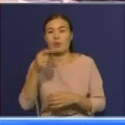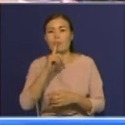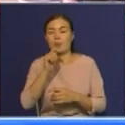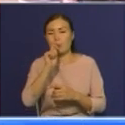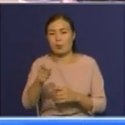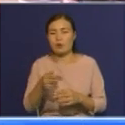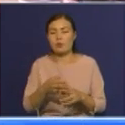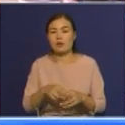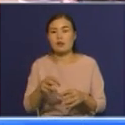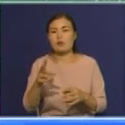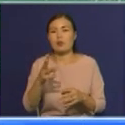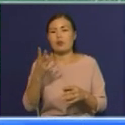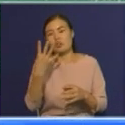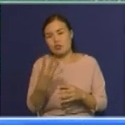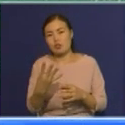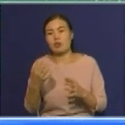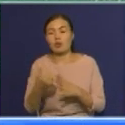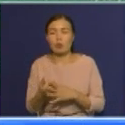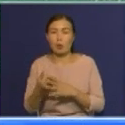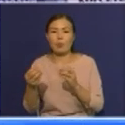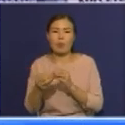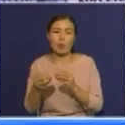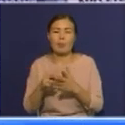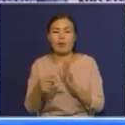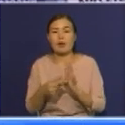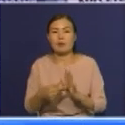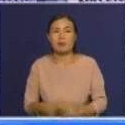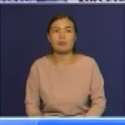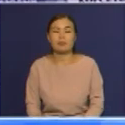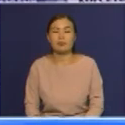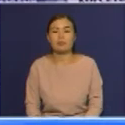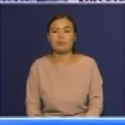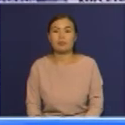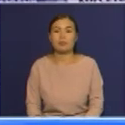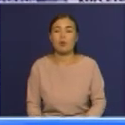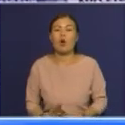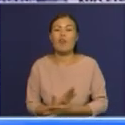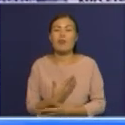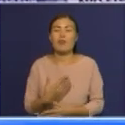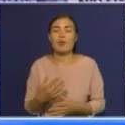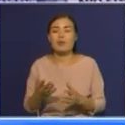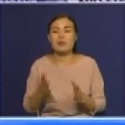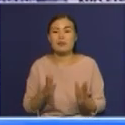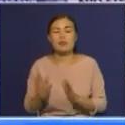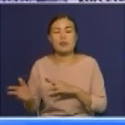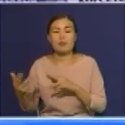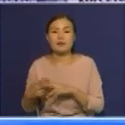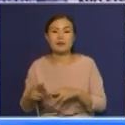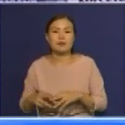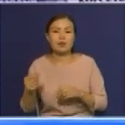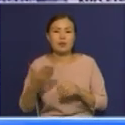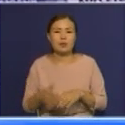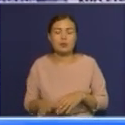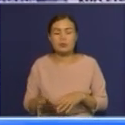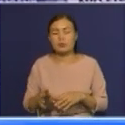специалисту который завершил свою работу по плану жана жыл окажется новая система формирований и начисления заработной